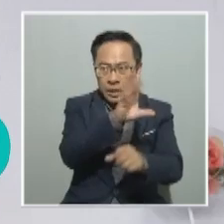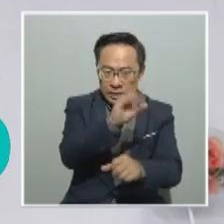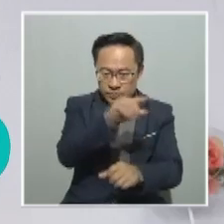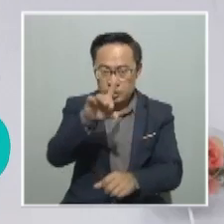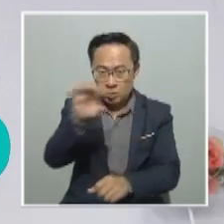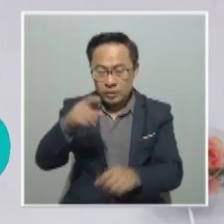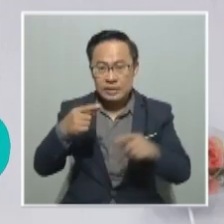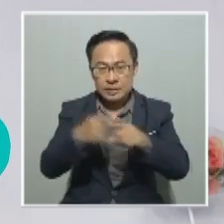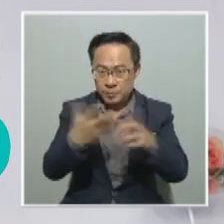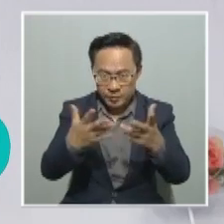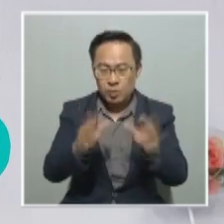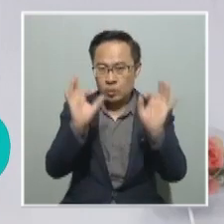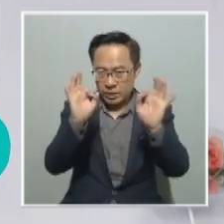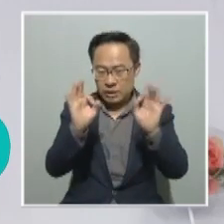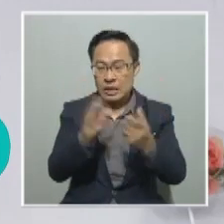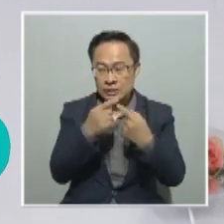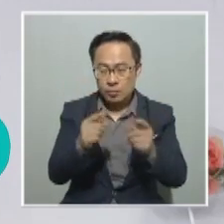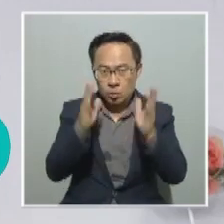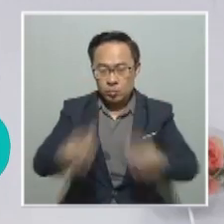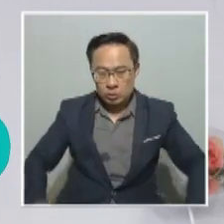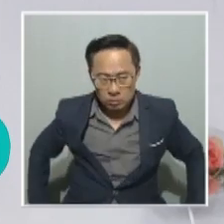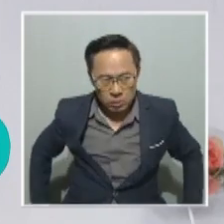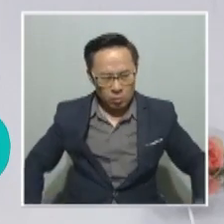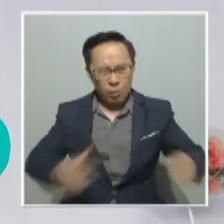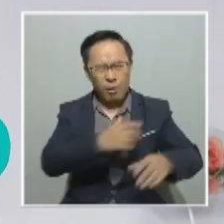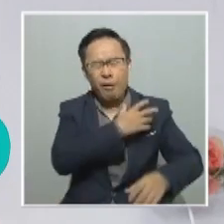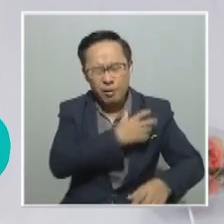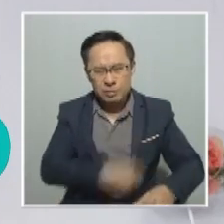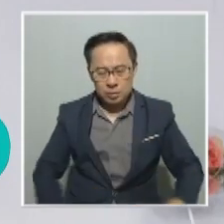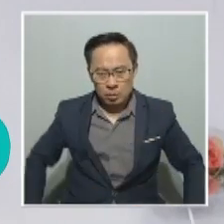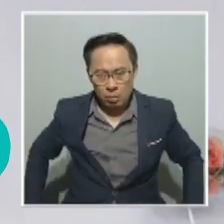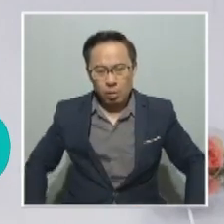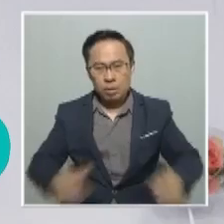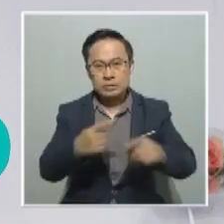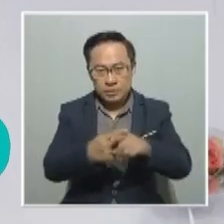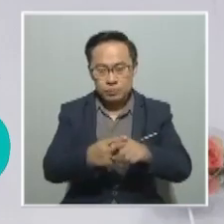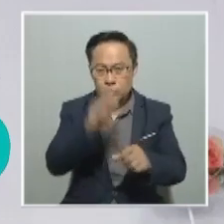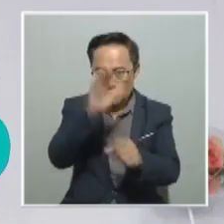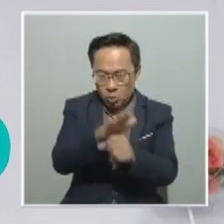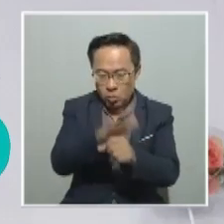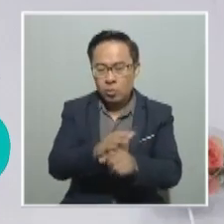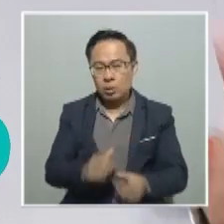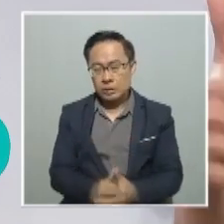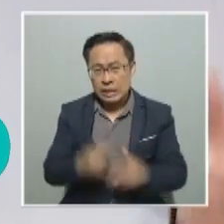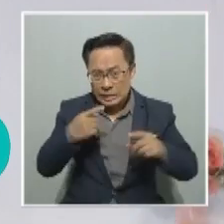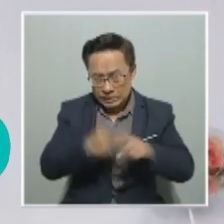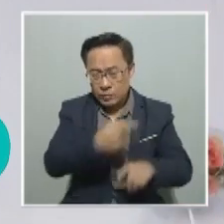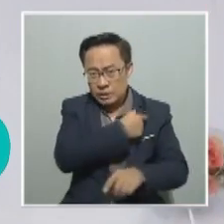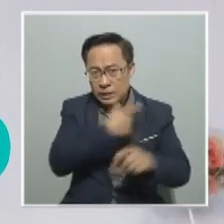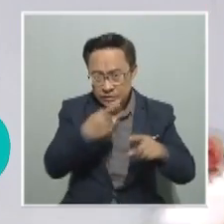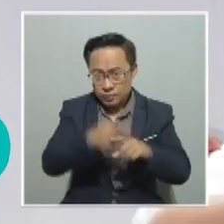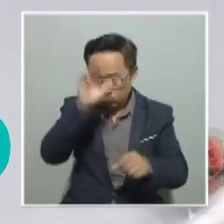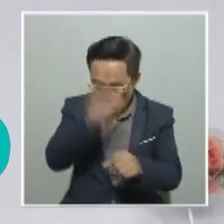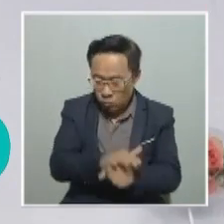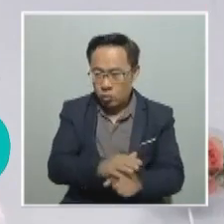ถ้ามันไม่เจ็บทำต่อไปได้ ฮะ แต่บางคนเนี่ยที่คนไข้ที่มาหาเราคือทำแล้วเจ็บ แล้วคิดว่ามันต้องทำต่อไปเรื่อย ๆเพราะเจ็บมันดี